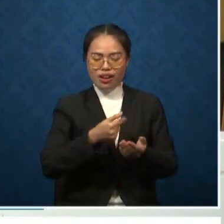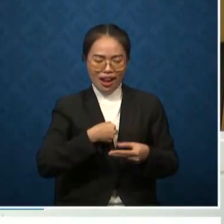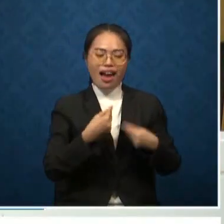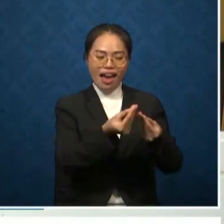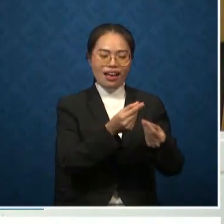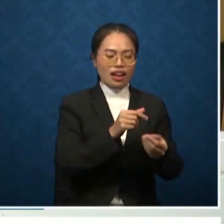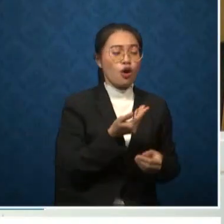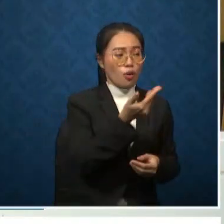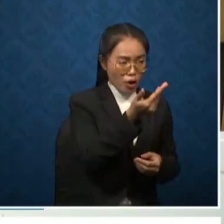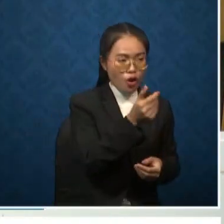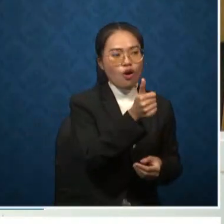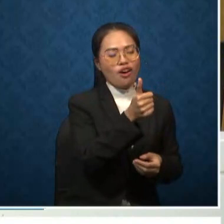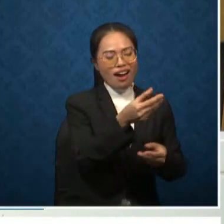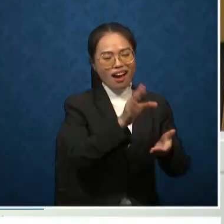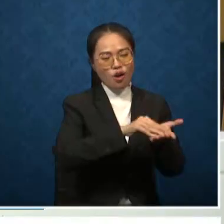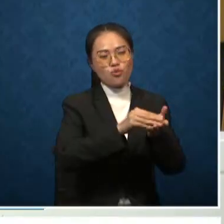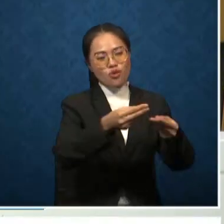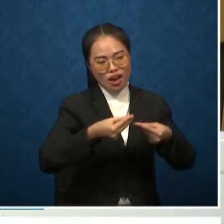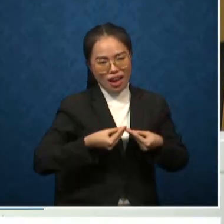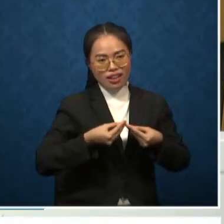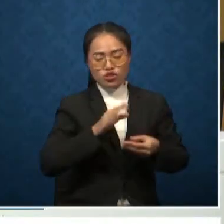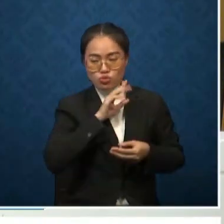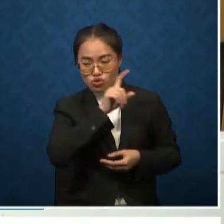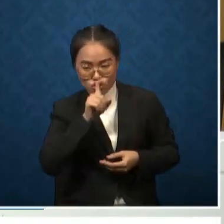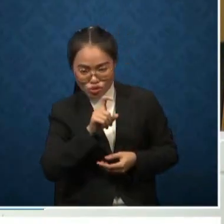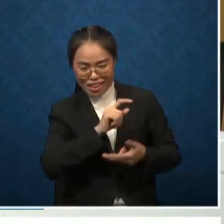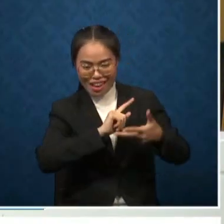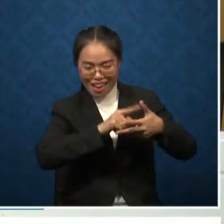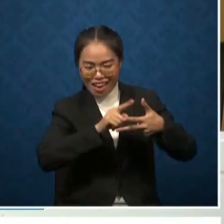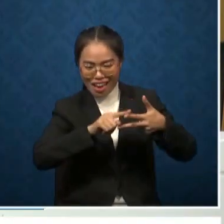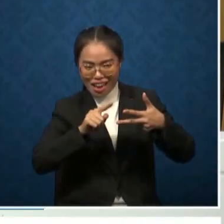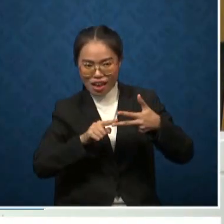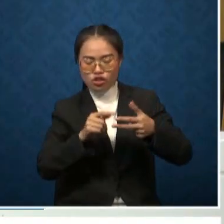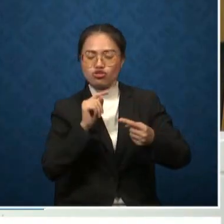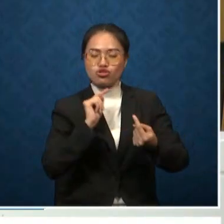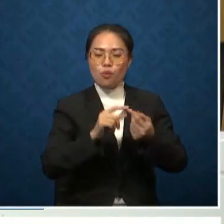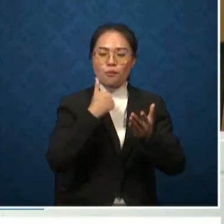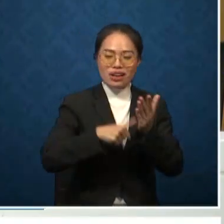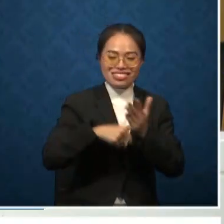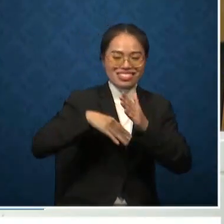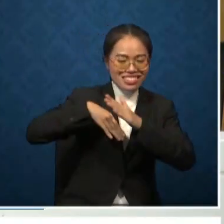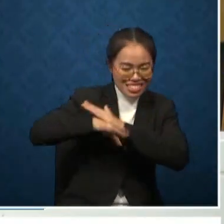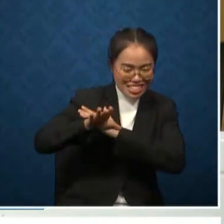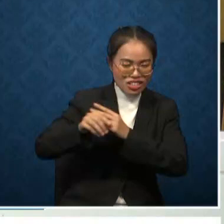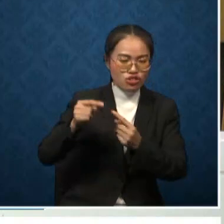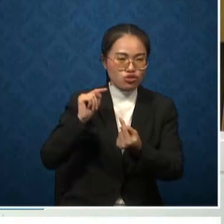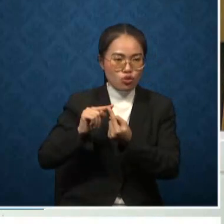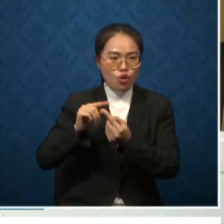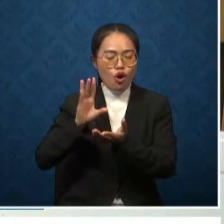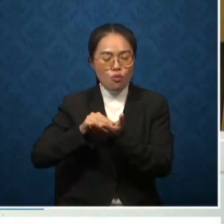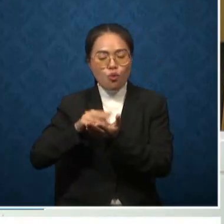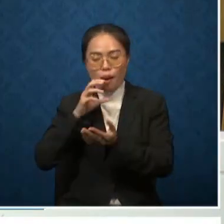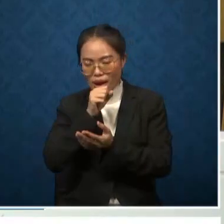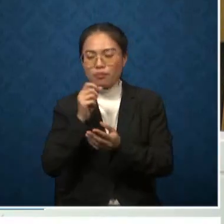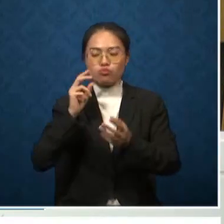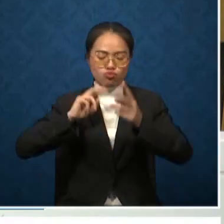เหตุอันสงสัยต่างๆที่2ประเด็นที่ผมเรียนก็คือว่าหลีกเลี่ยงภาษีกับเรื่องของรั่วไหลพวกนี้เราสามารถตรวจสอบได้